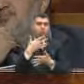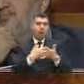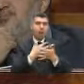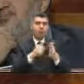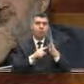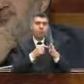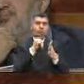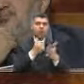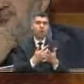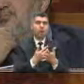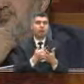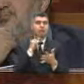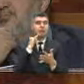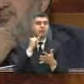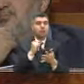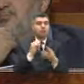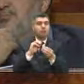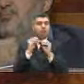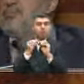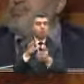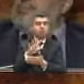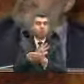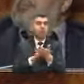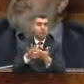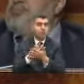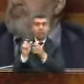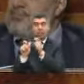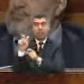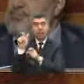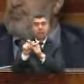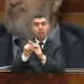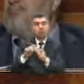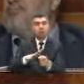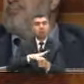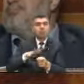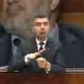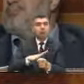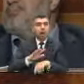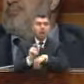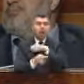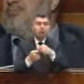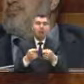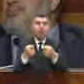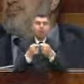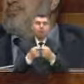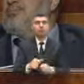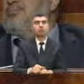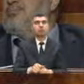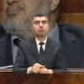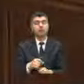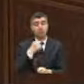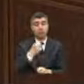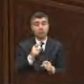أصبحت تشكل مصدر قلق الساكنة، سواء تعلق الأمر بالمدن أو بالقرى. السيد الوزير، فبعد أن استبشرنا